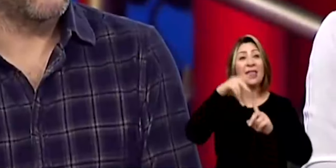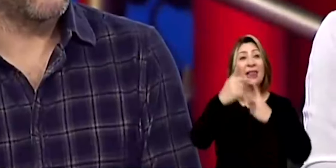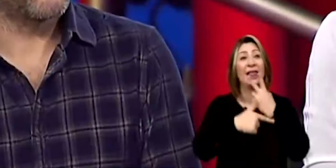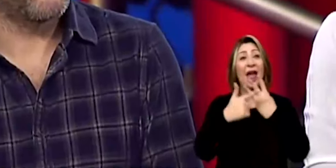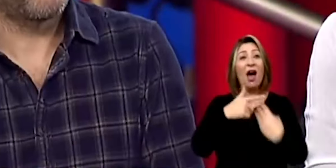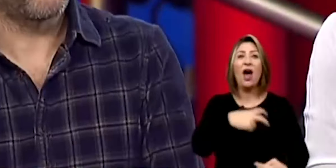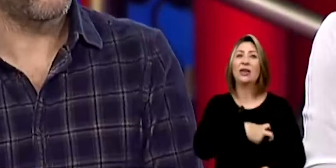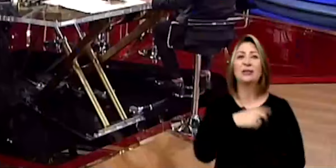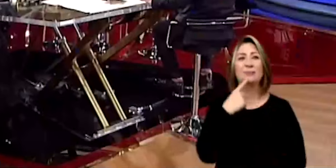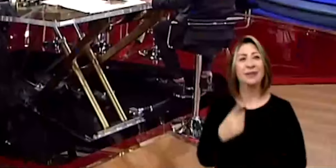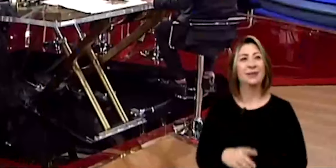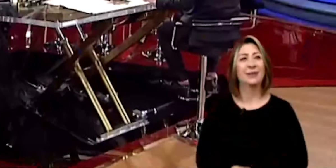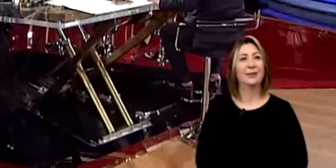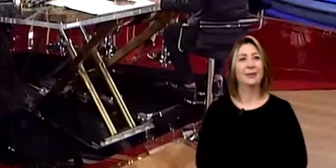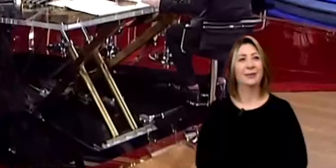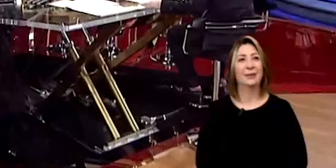dedi. Yapmayın.